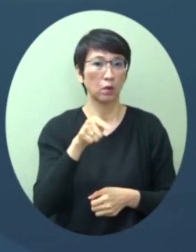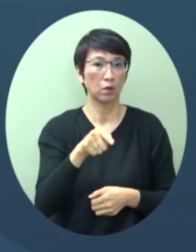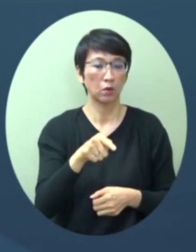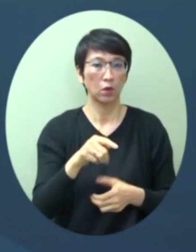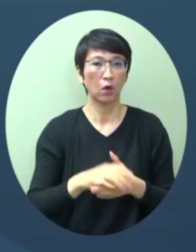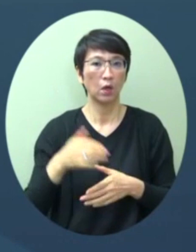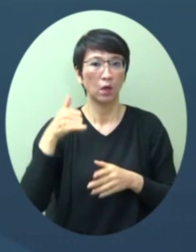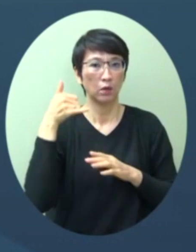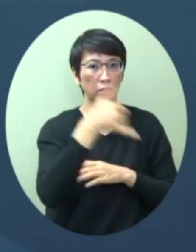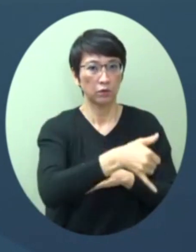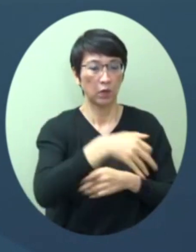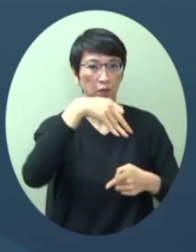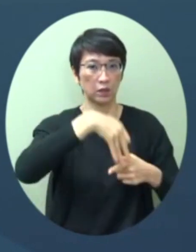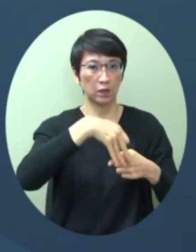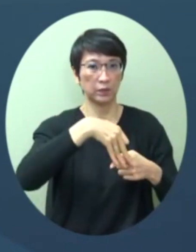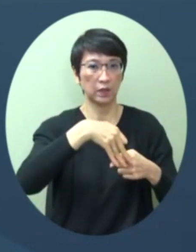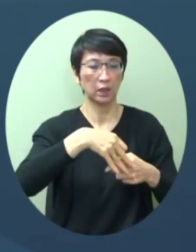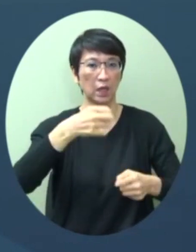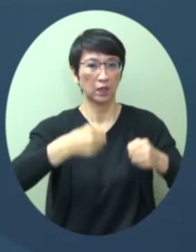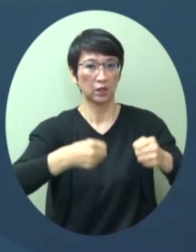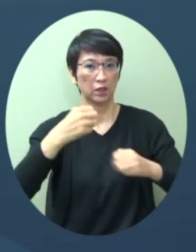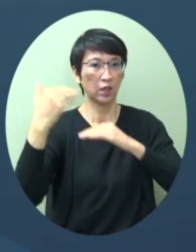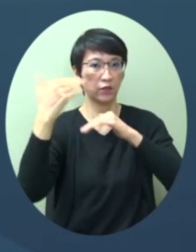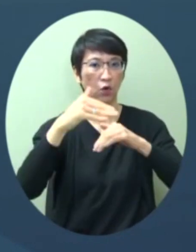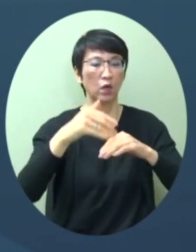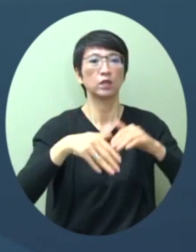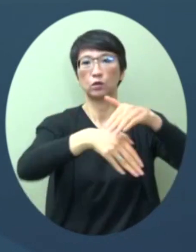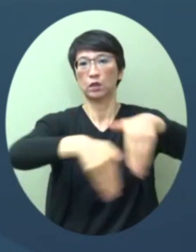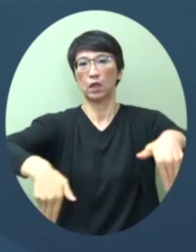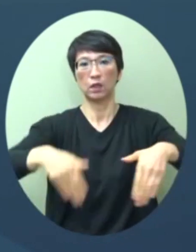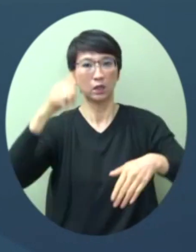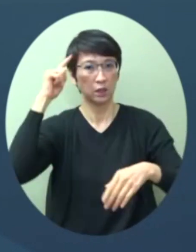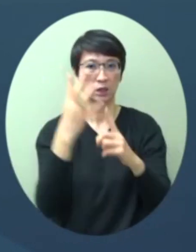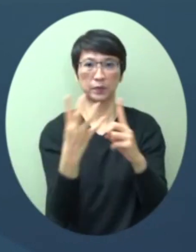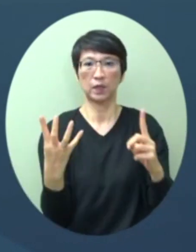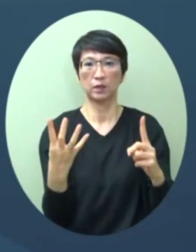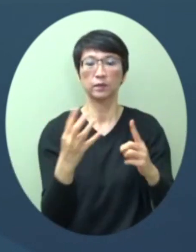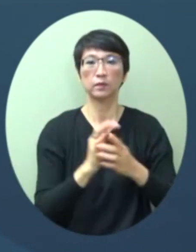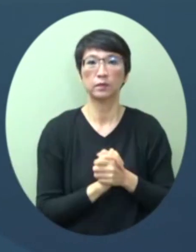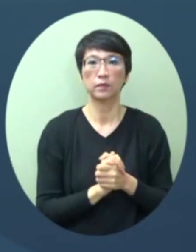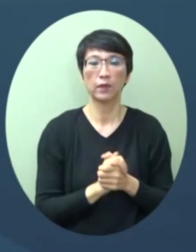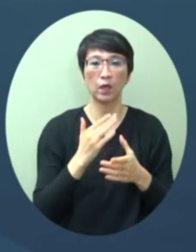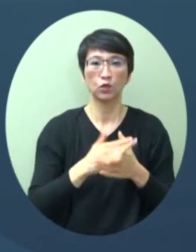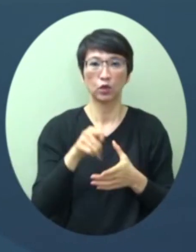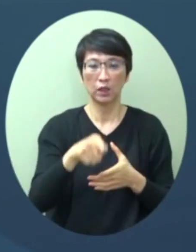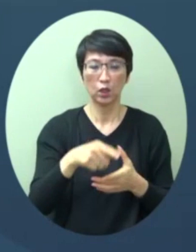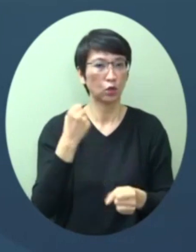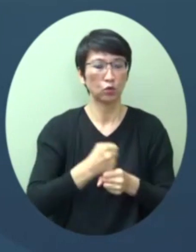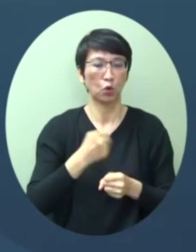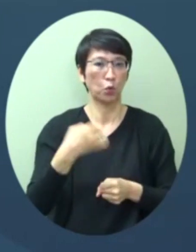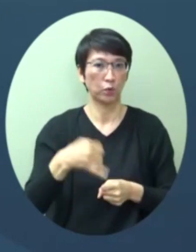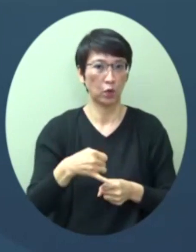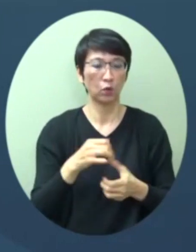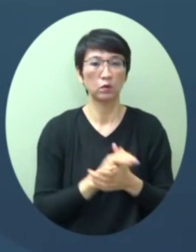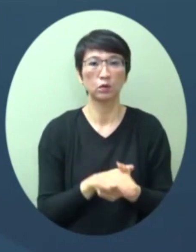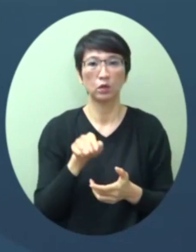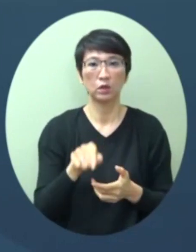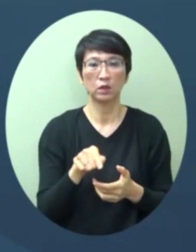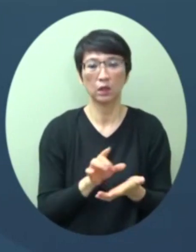要過深圳他一車過去就要隔離十四天所以這是做不到的所以我想剔